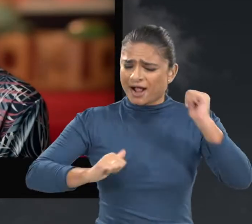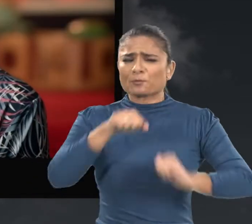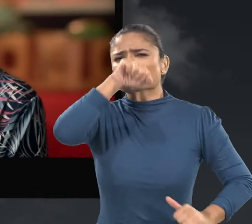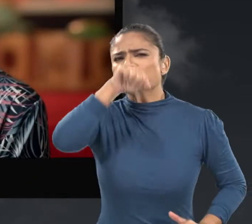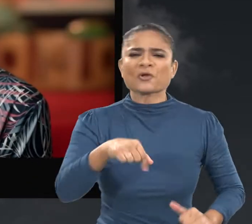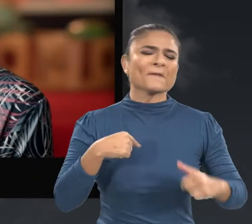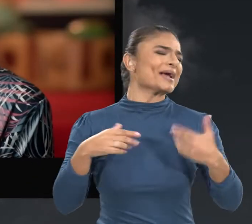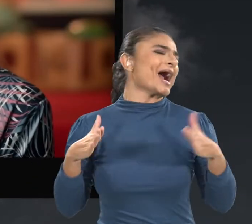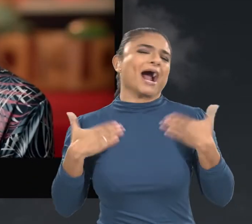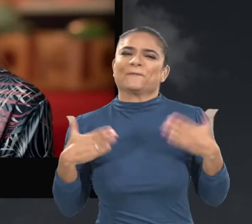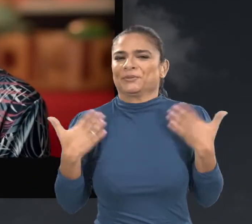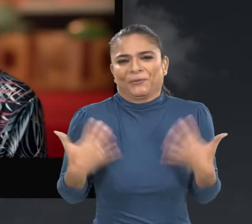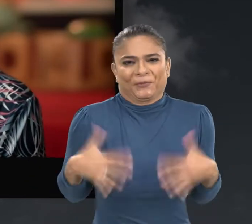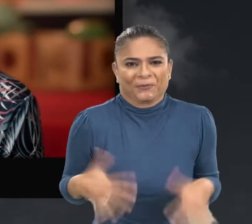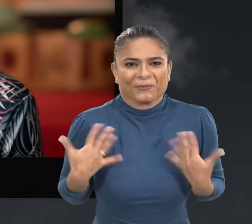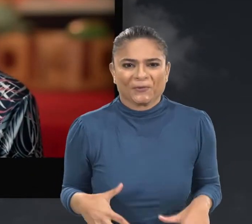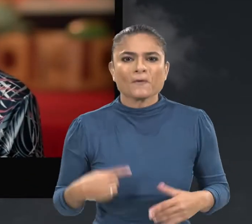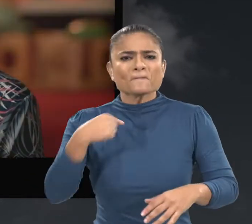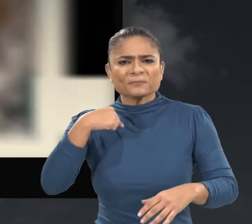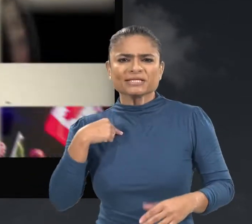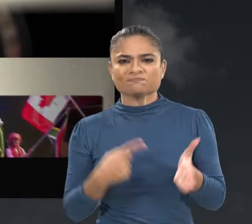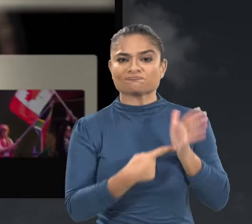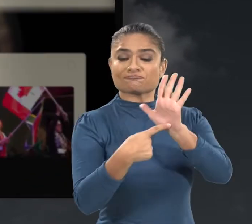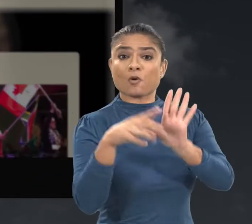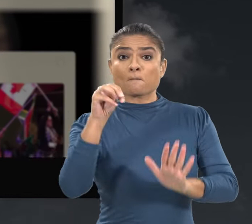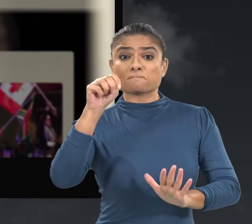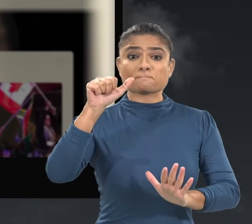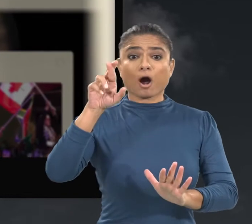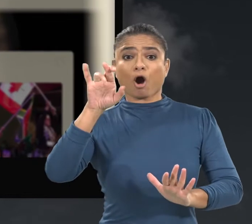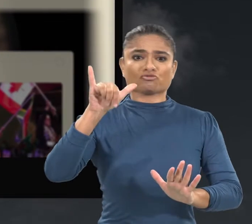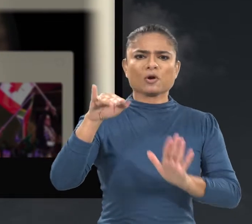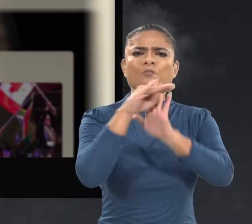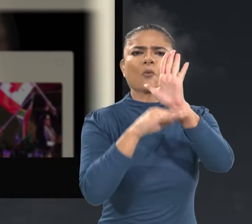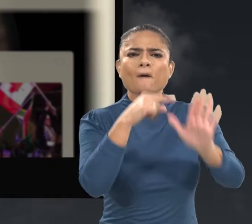maak, is om toneel te speel. Ek het al 2 keer in binnelanders gespeel as